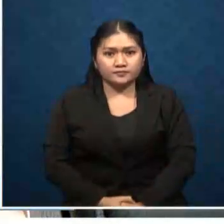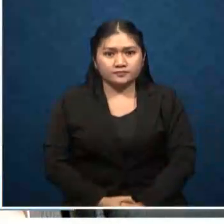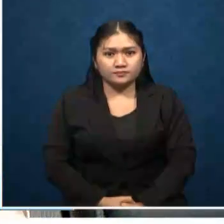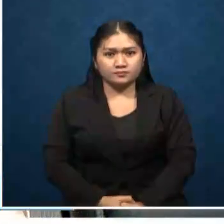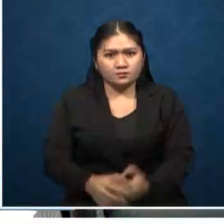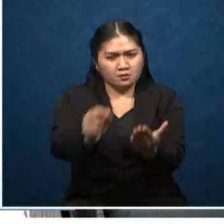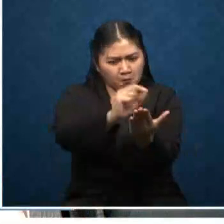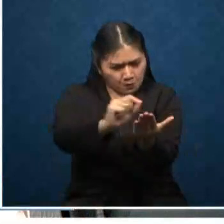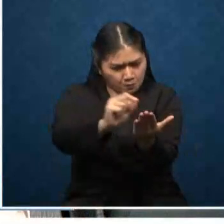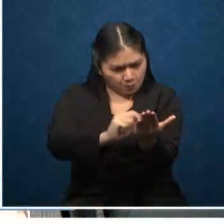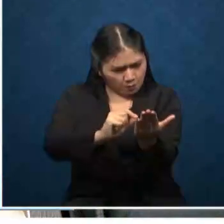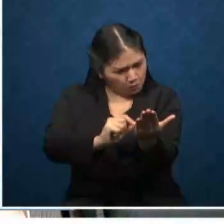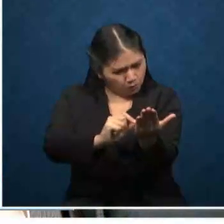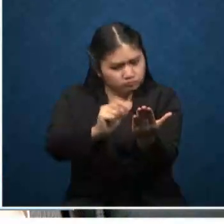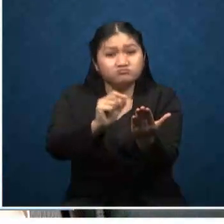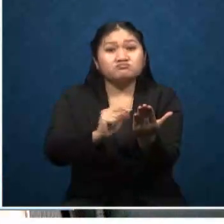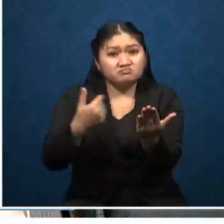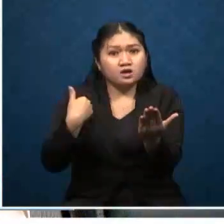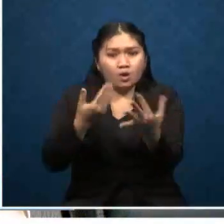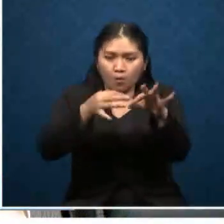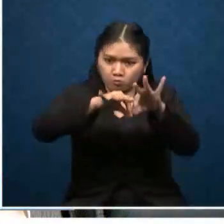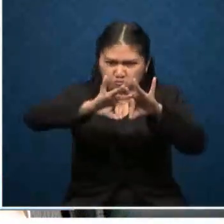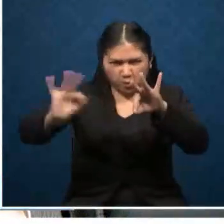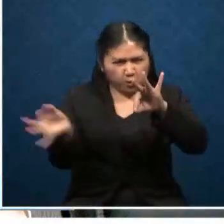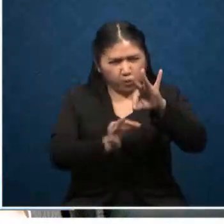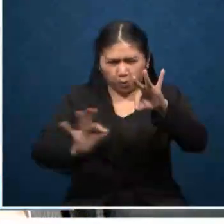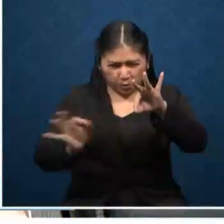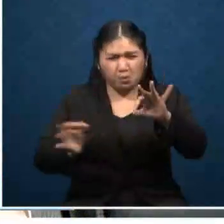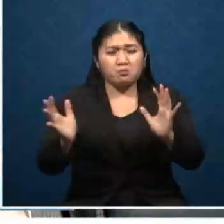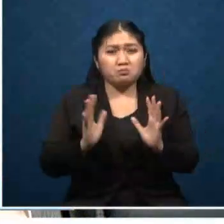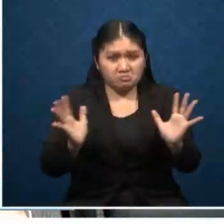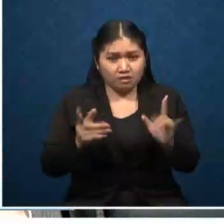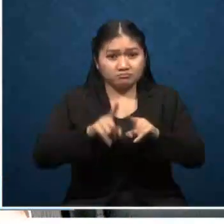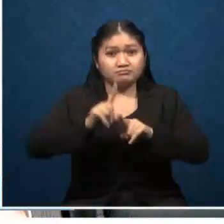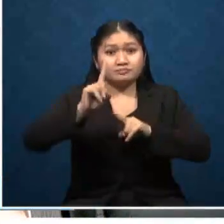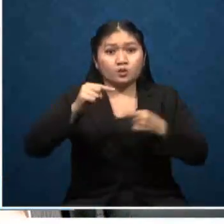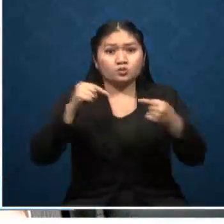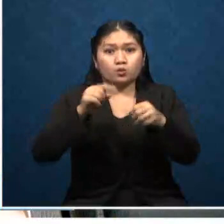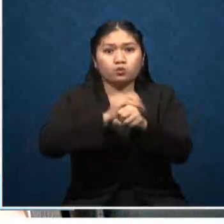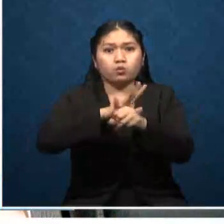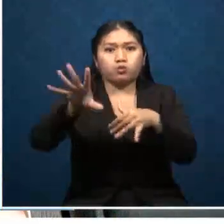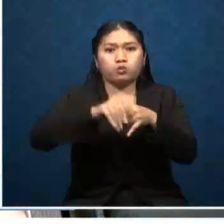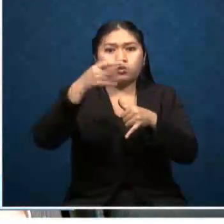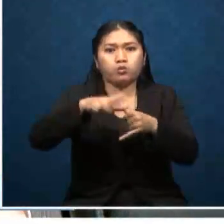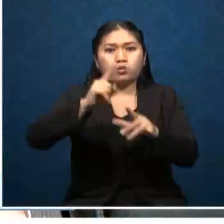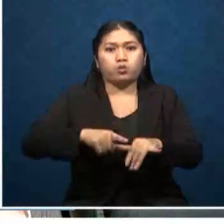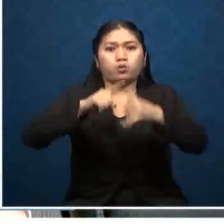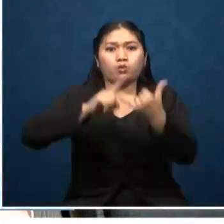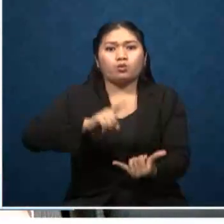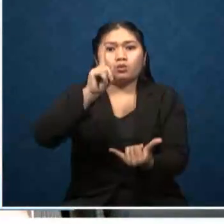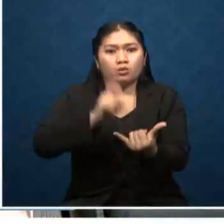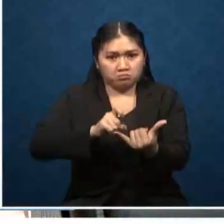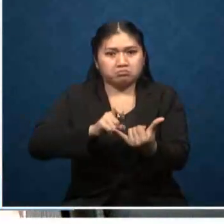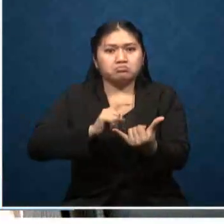ท่านเขีนวาจรงๆ แลไมกี่ข้อ แตเนอหาจรงๆแล้วมเยอะแยะมากมายข้อหนึงก็การตดเชือและ เสีชีวตจากติดเชืeder